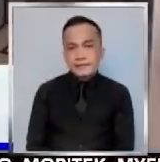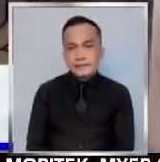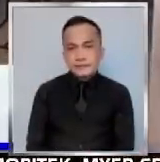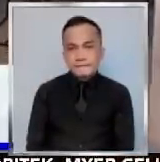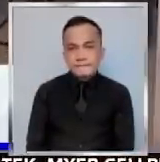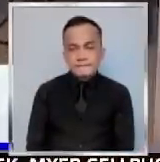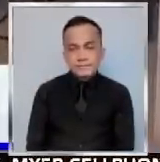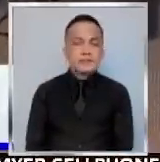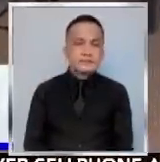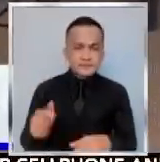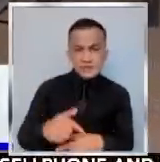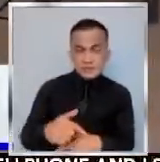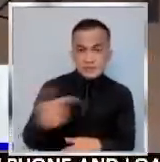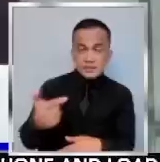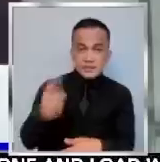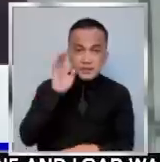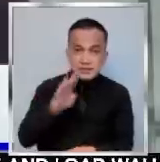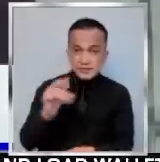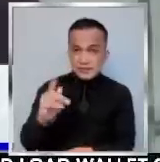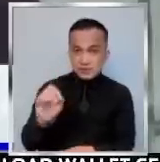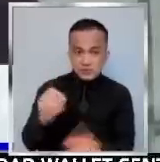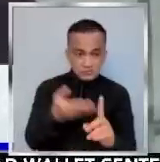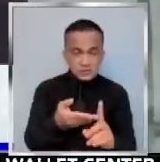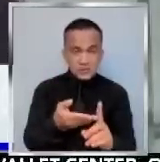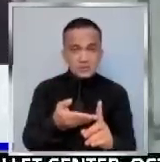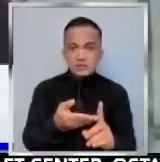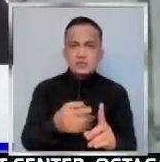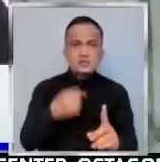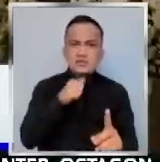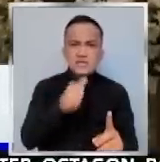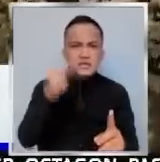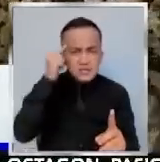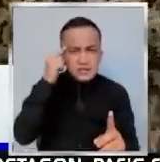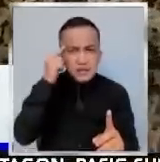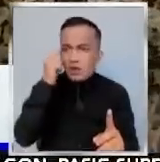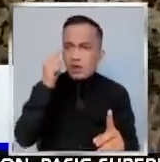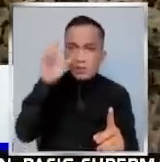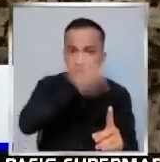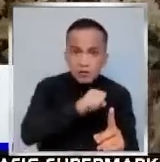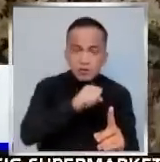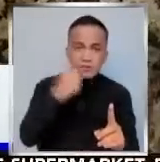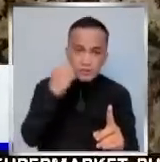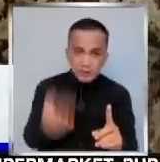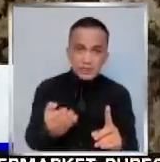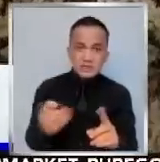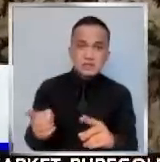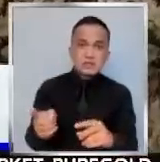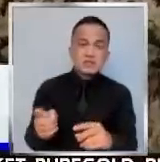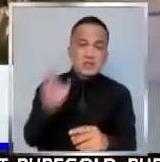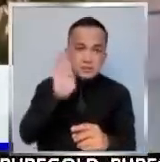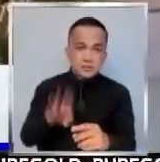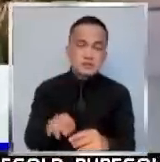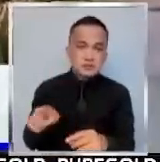Ang kapatid naman ni Narciso na si Ferdinand ni sa hinagap, hindi raw naisip na mapapahamak at masasawi ang kanyang kapatid sa gitna